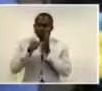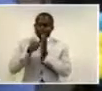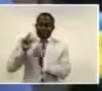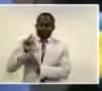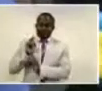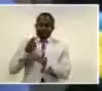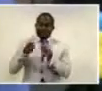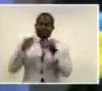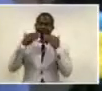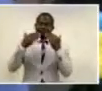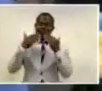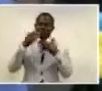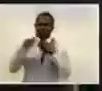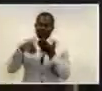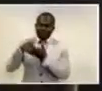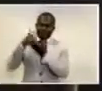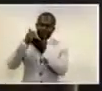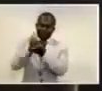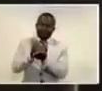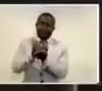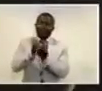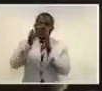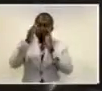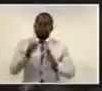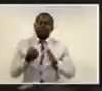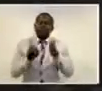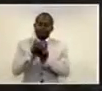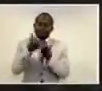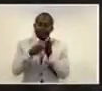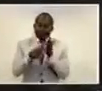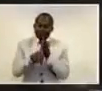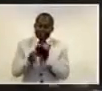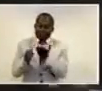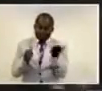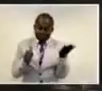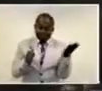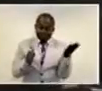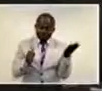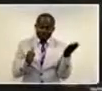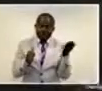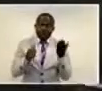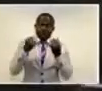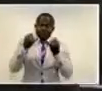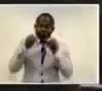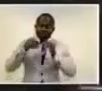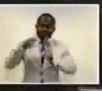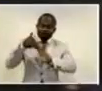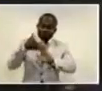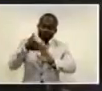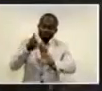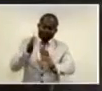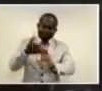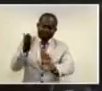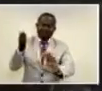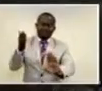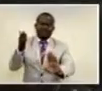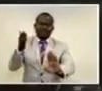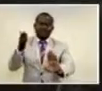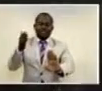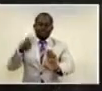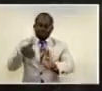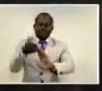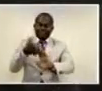muke tubashimira ko mwatumye hajya hagira umuntu ushaka kubahungabaniza umutekano mujye mumwihutisha mu